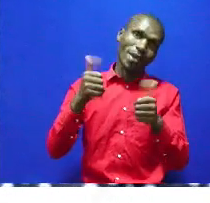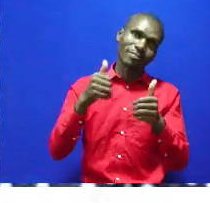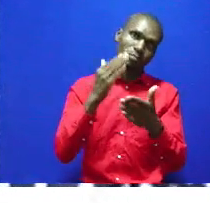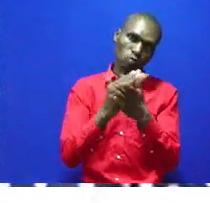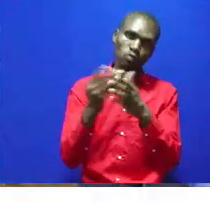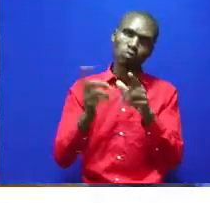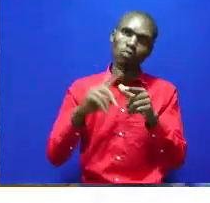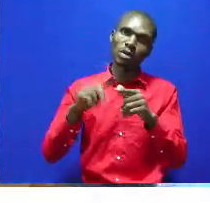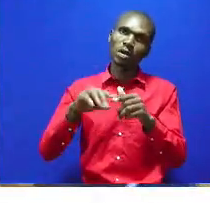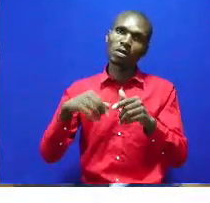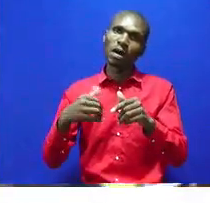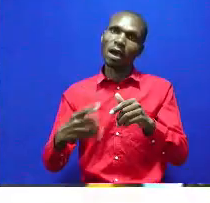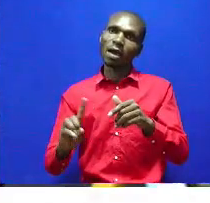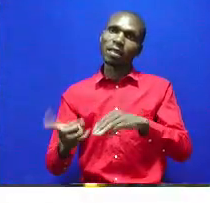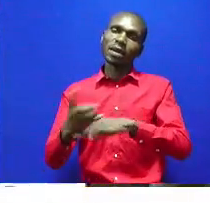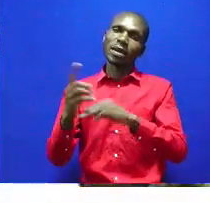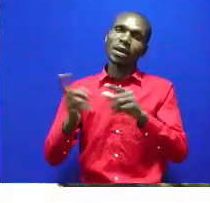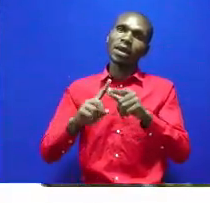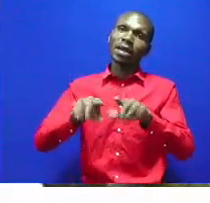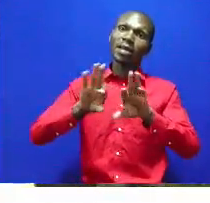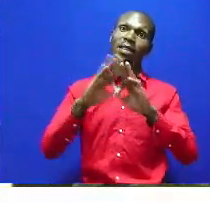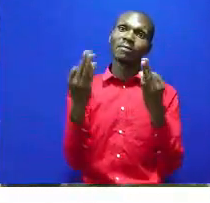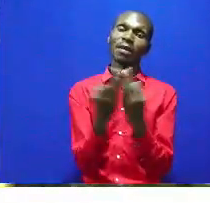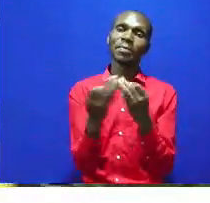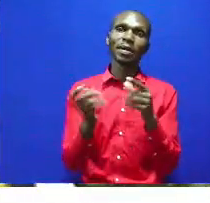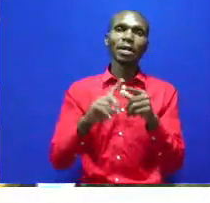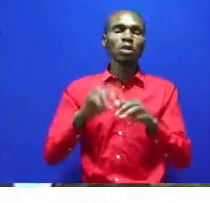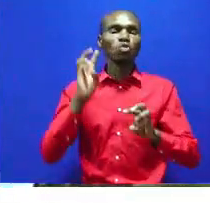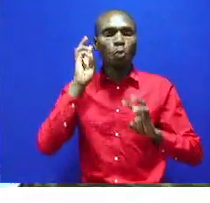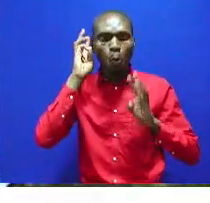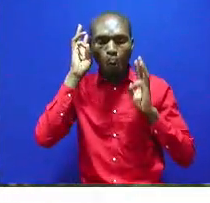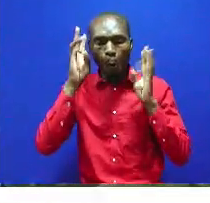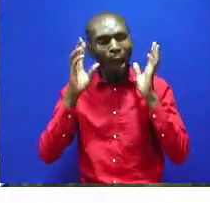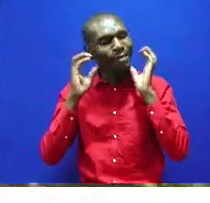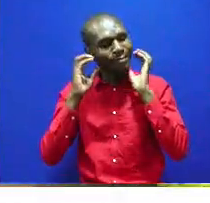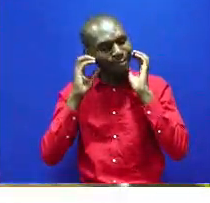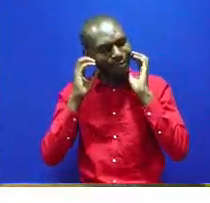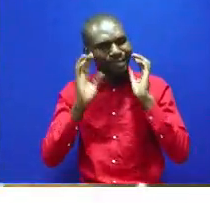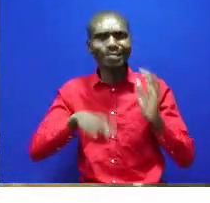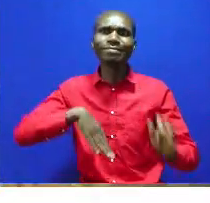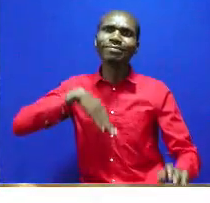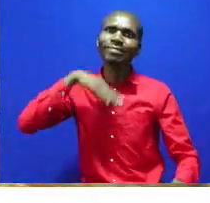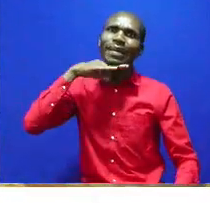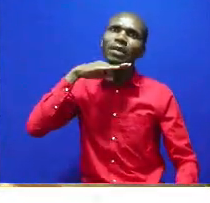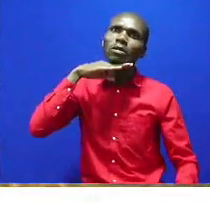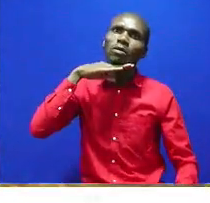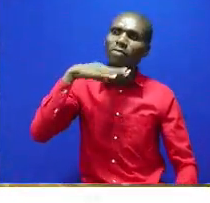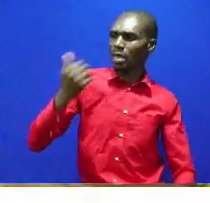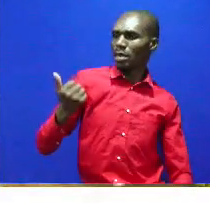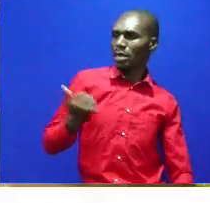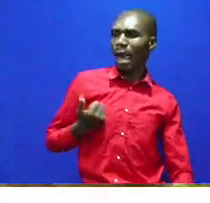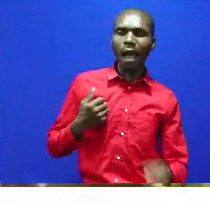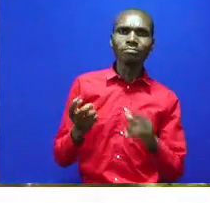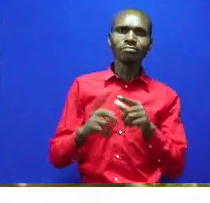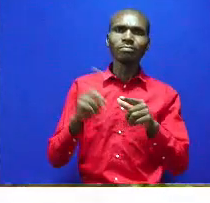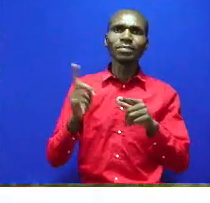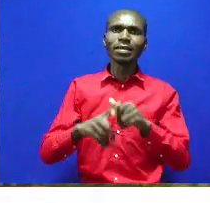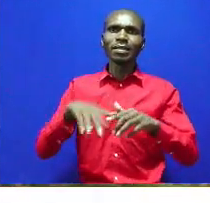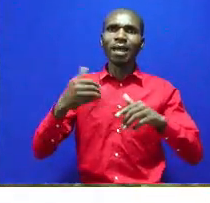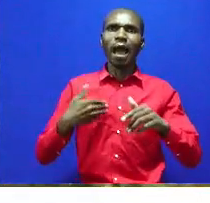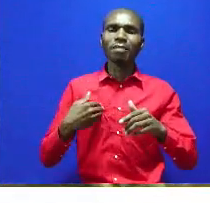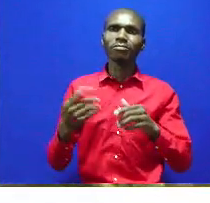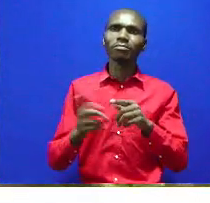it another day. Ea Mateyo, nigo iwa tumu ichano kubwate kananogo kwa kumwanobo. Nigo Ivy konyora